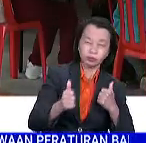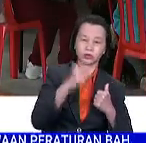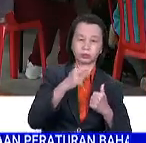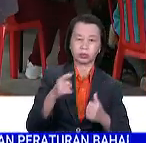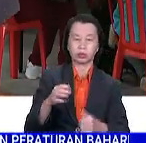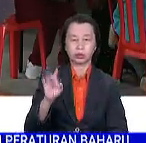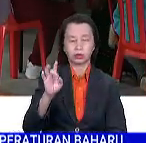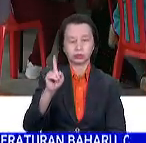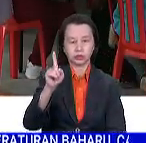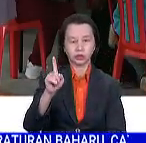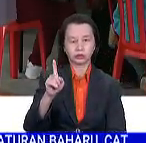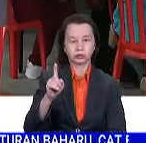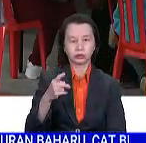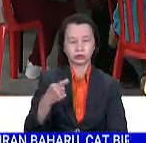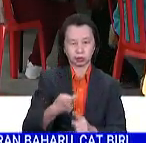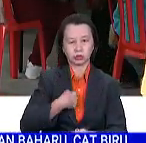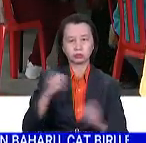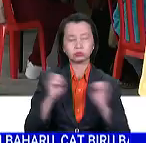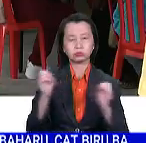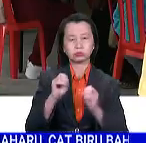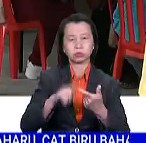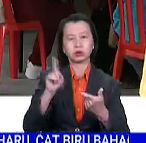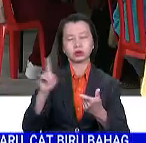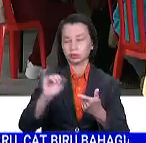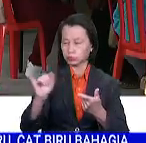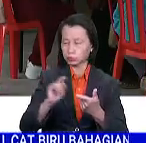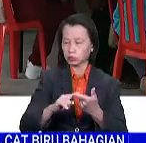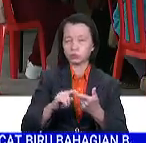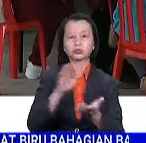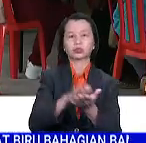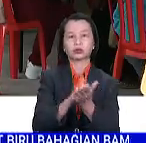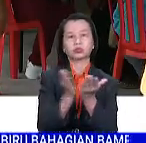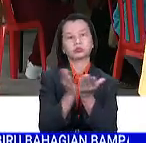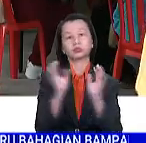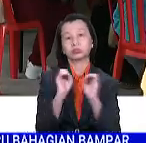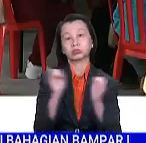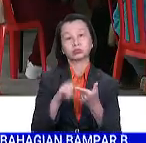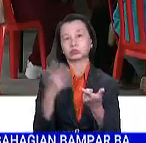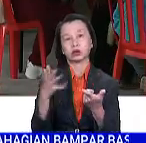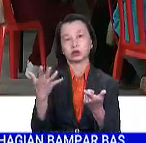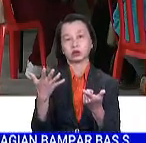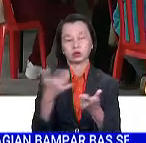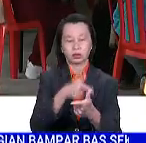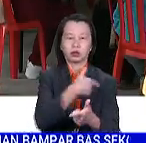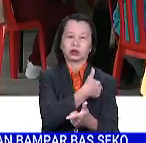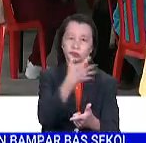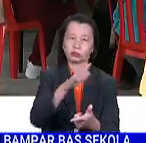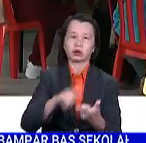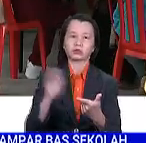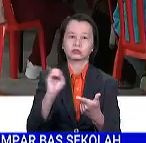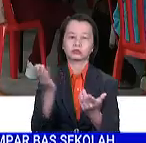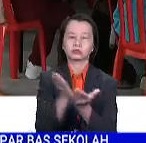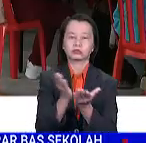yang tak ada, yang daripada saya tak ada lagi, macam sekolah tak ada lagi lah, yang kolam ikan tak ada